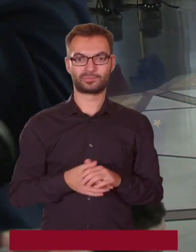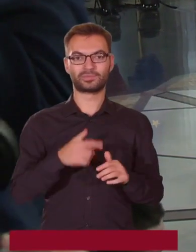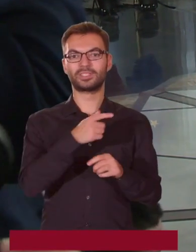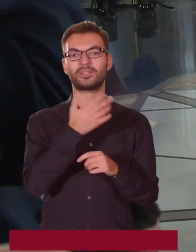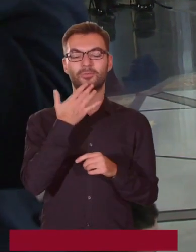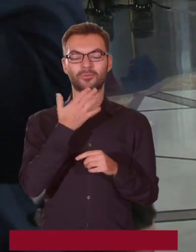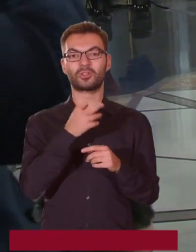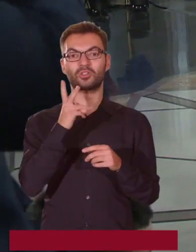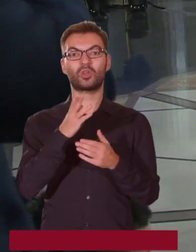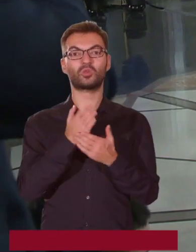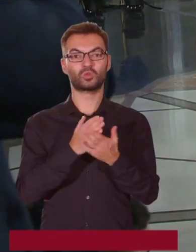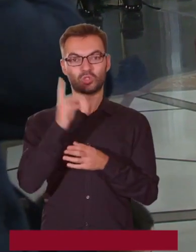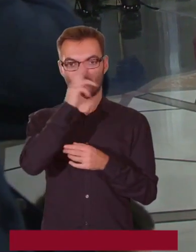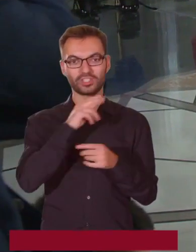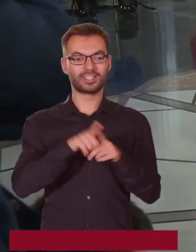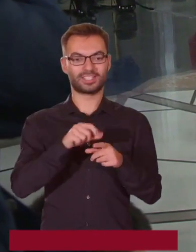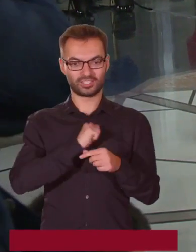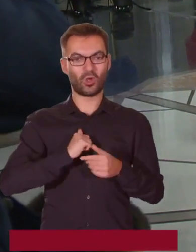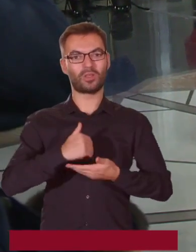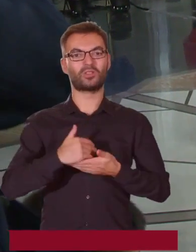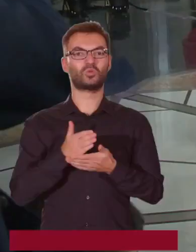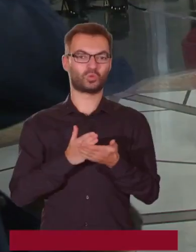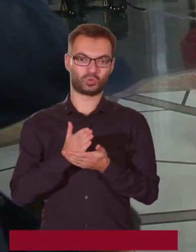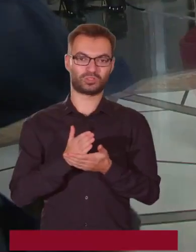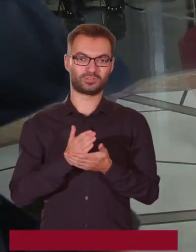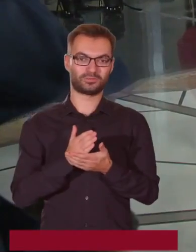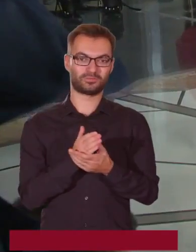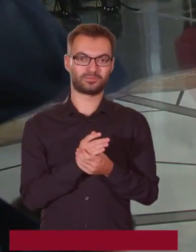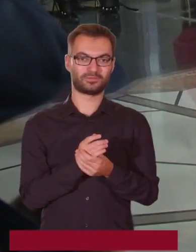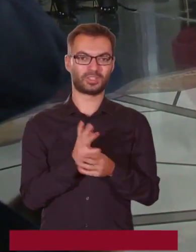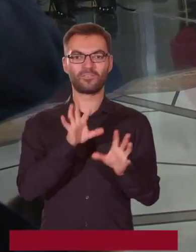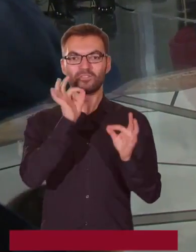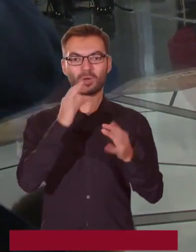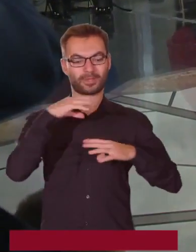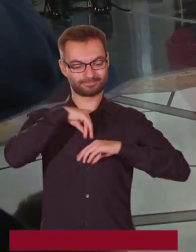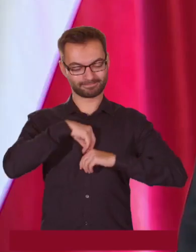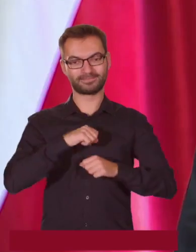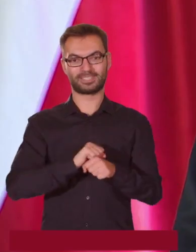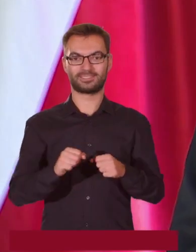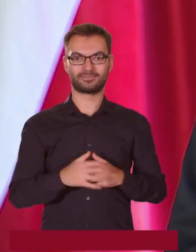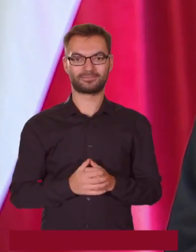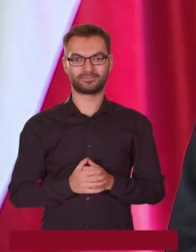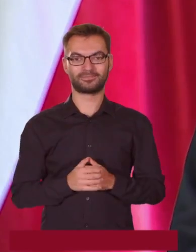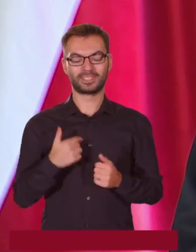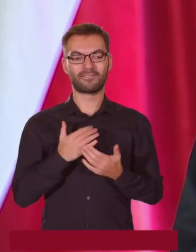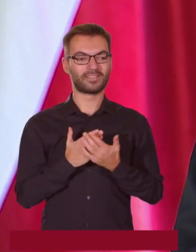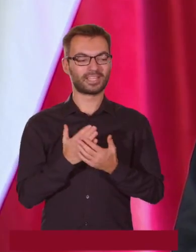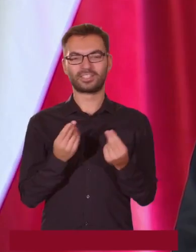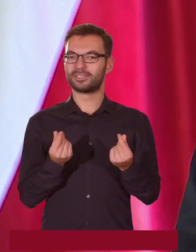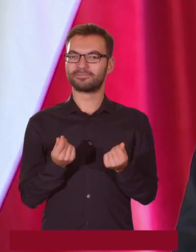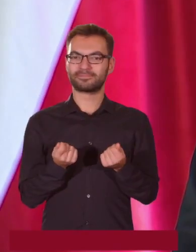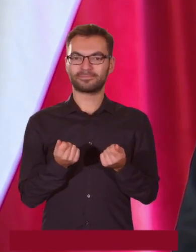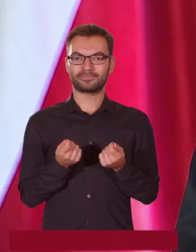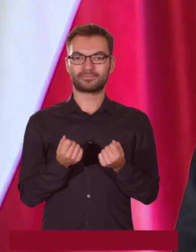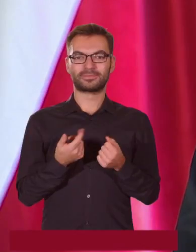niej jego wszystko się dobre zamyka. Wierzę, że będą państwo mieli w